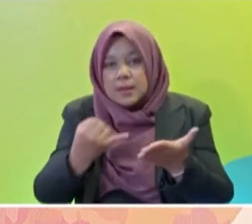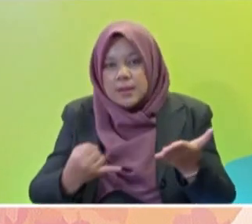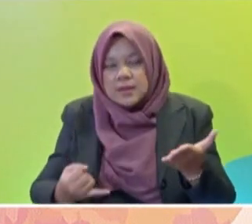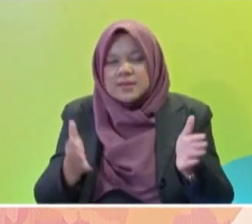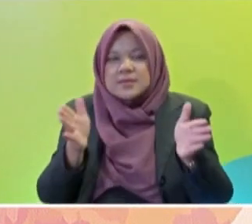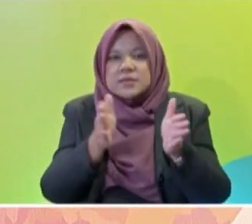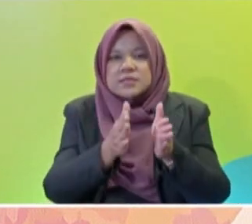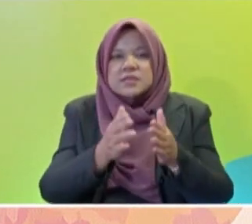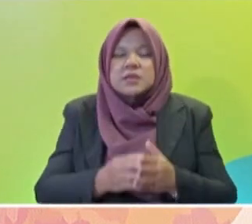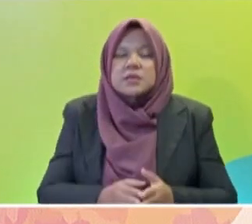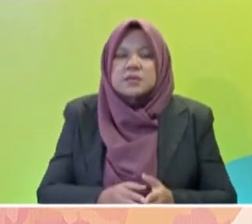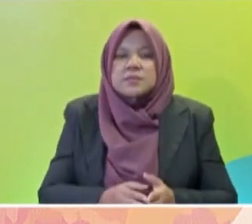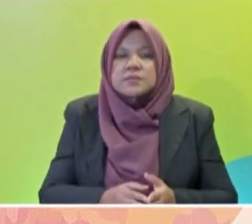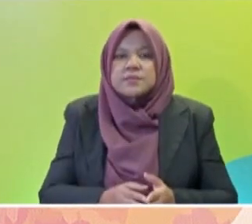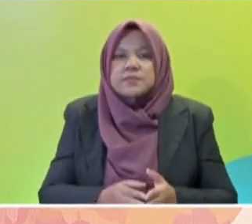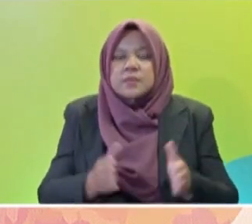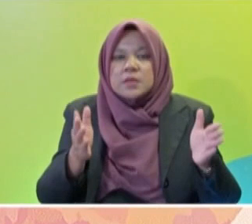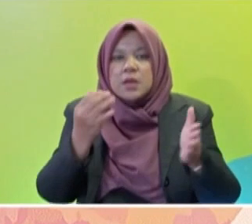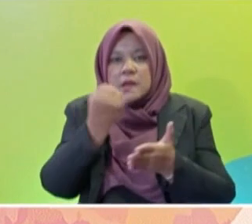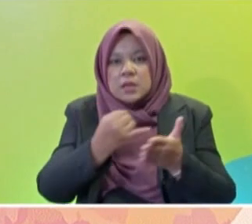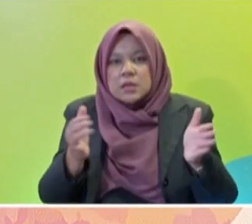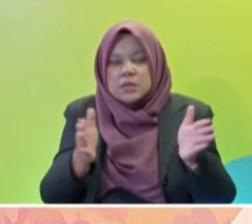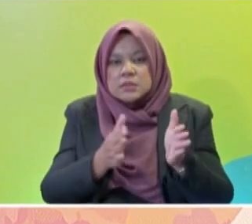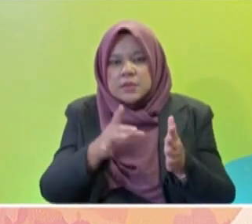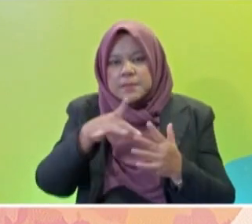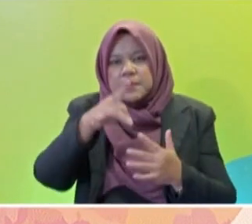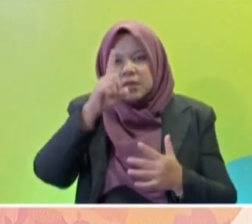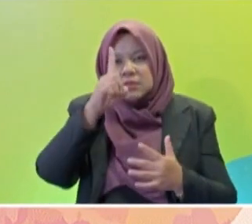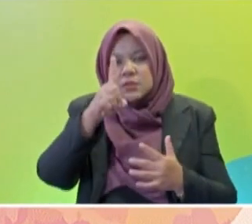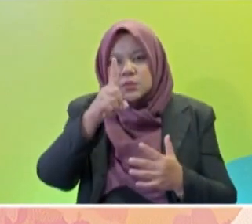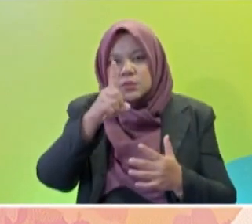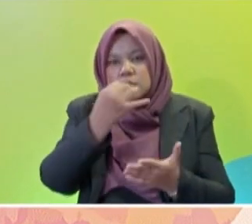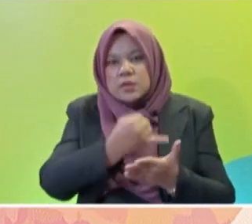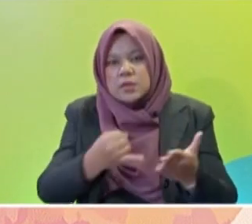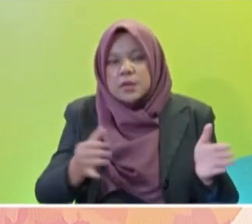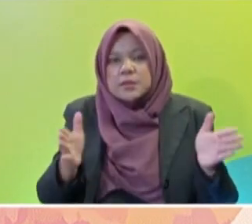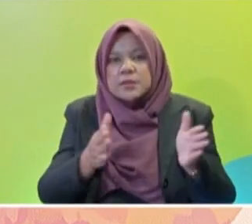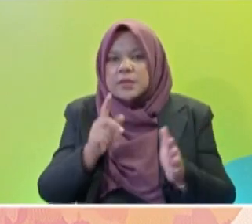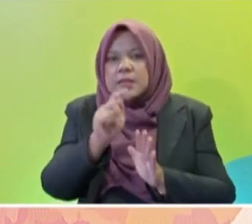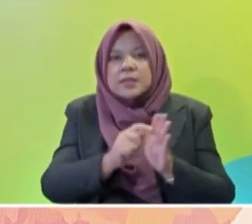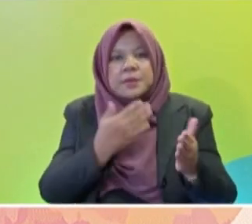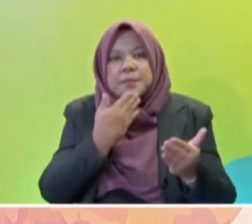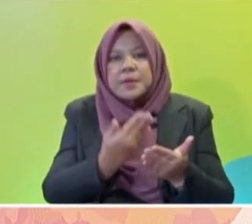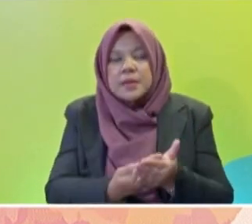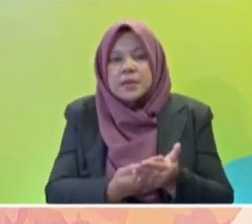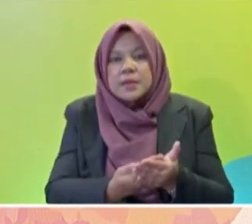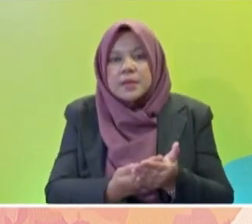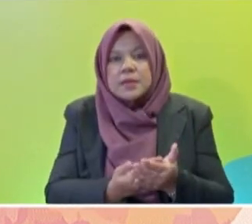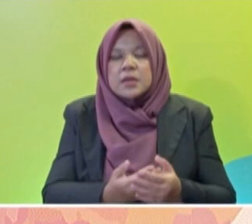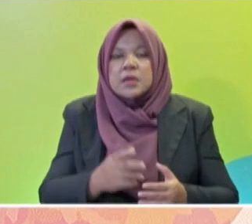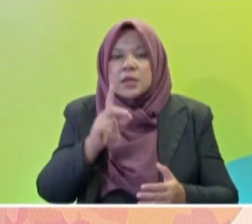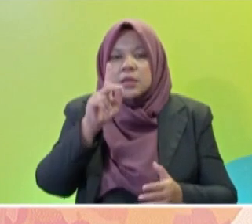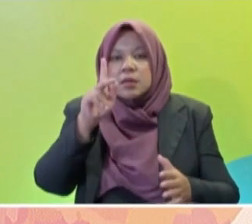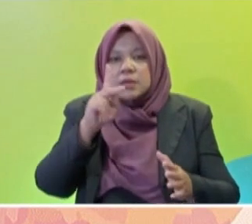lah Karang kecil kemudian dapat adalah akar yang kecil ini kita akan memilih satu lingkaran kecil yang EE terbaik kita akan menghasilkan adalah karena yang adalah